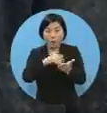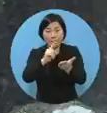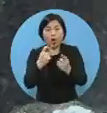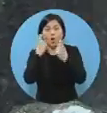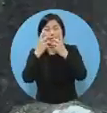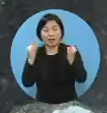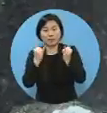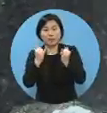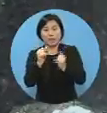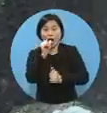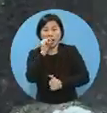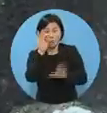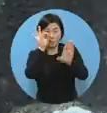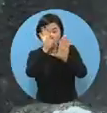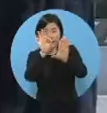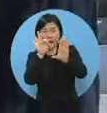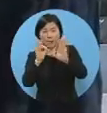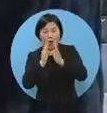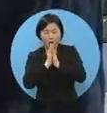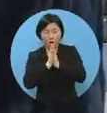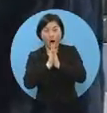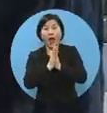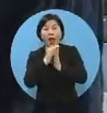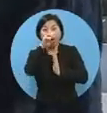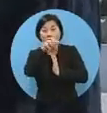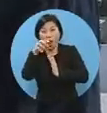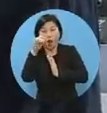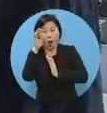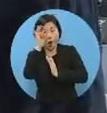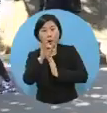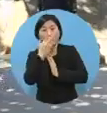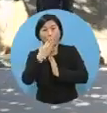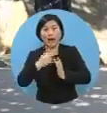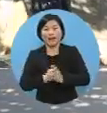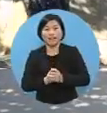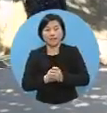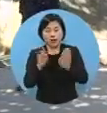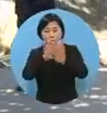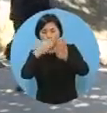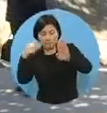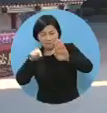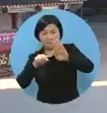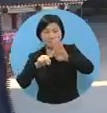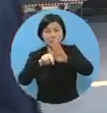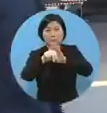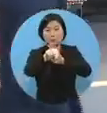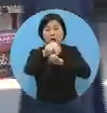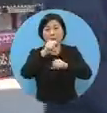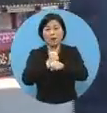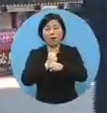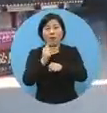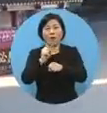동전을 꽂고 소원을 빈 흔적이 곳곳에 남아있습니다. 성문을 지나 한참을 걷다 보면 계암